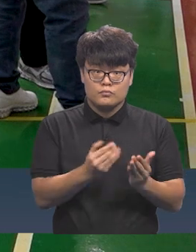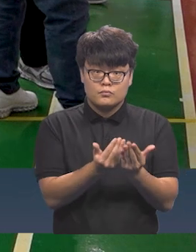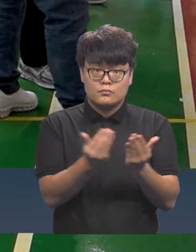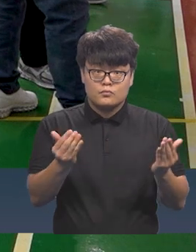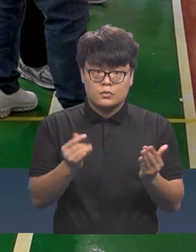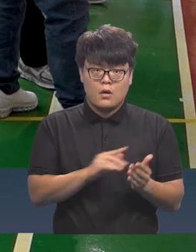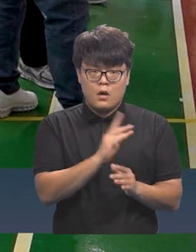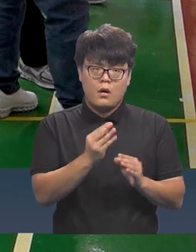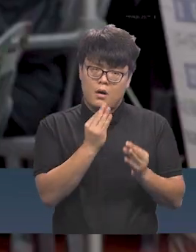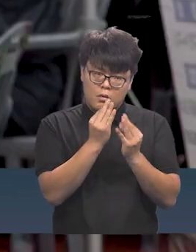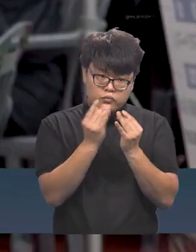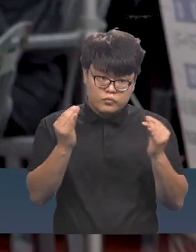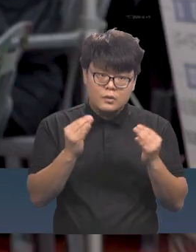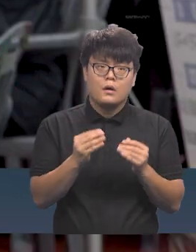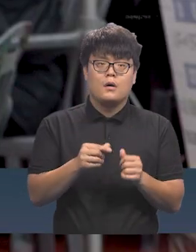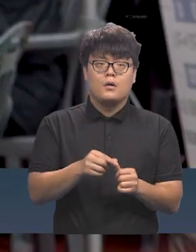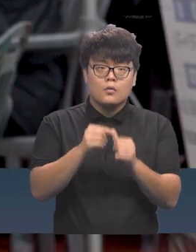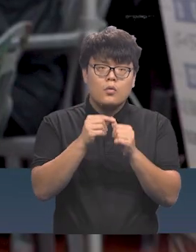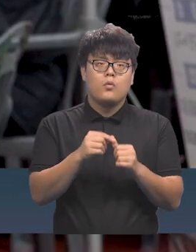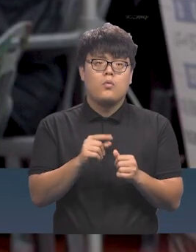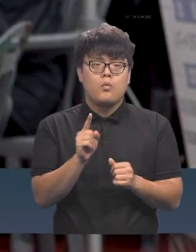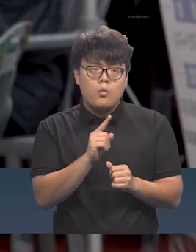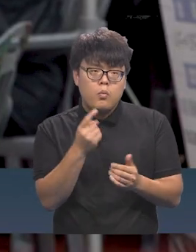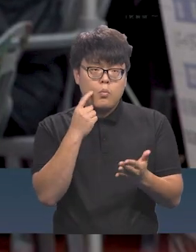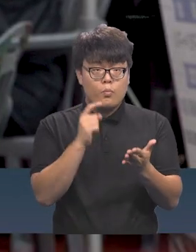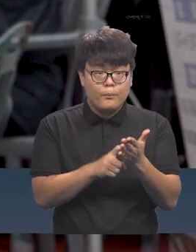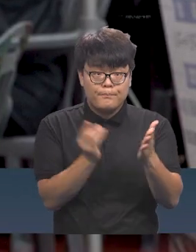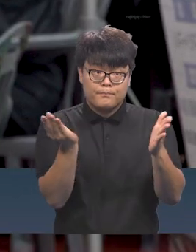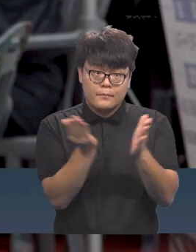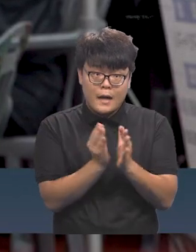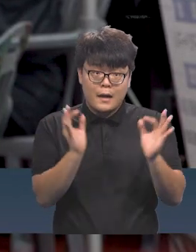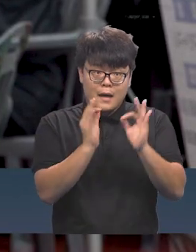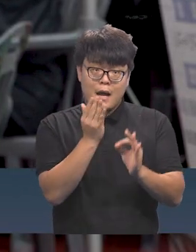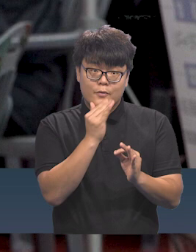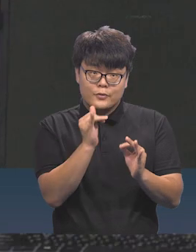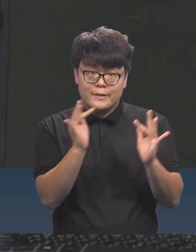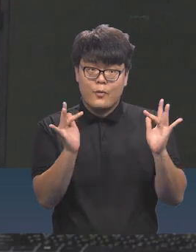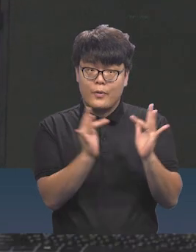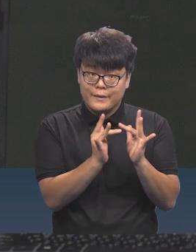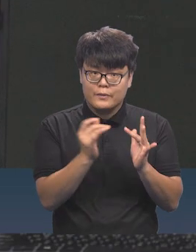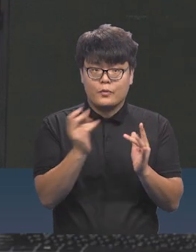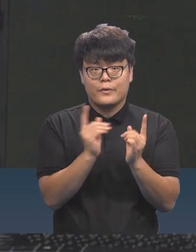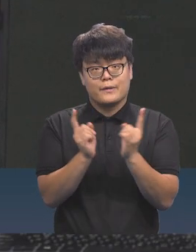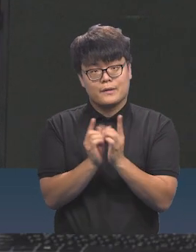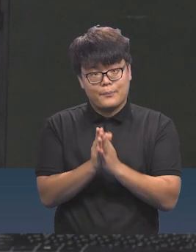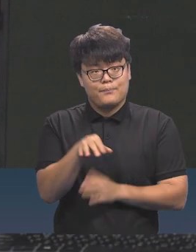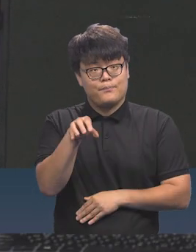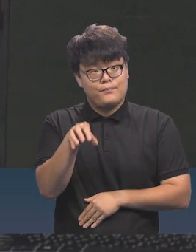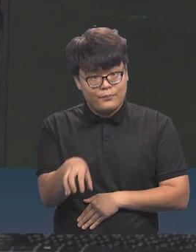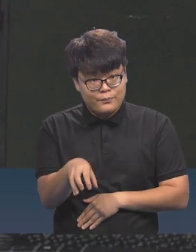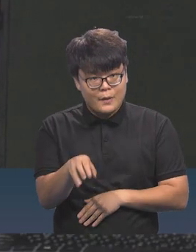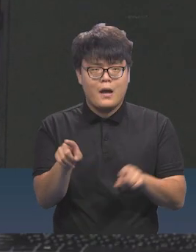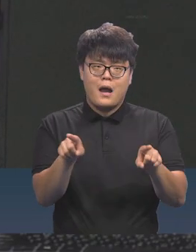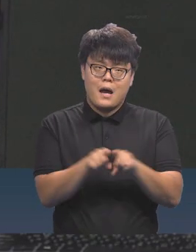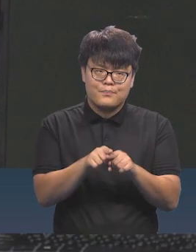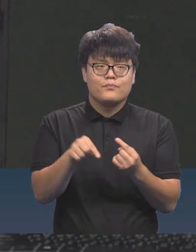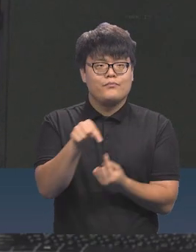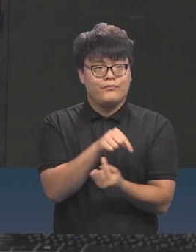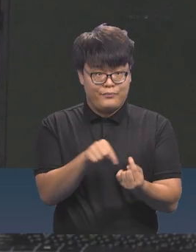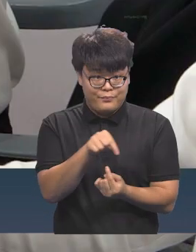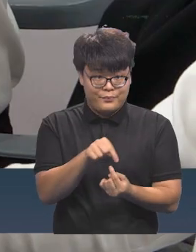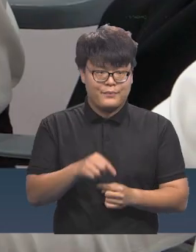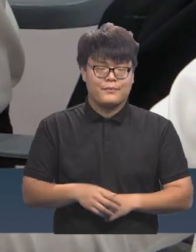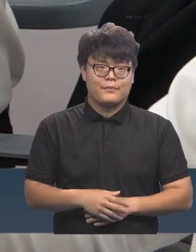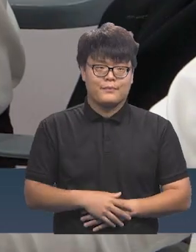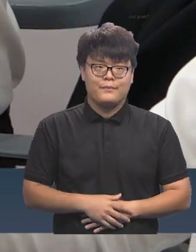박람회는 다양한 계층의 구직자들이 보다 쉽게 취업의 기회를 찾을 수 있도록 온라인과 오프라인 방식을